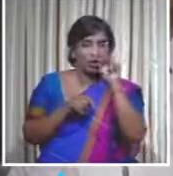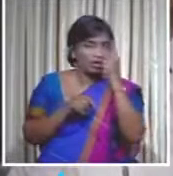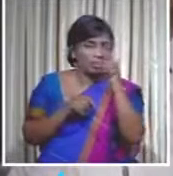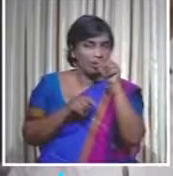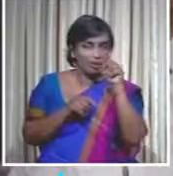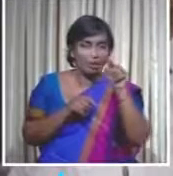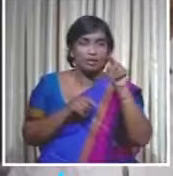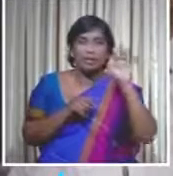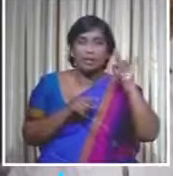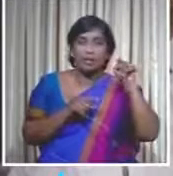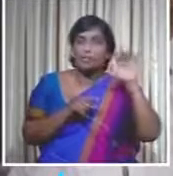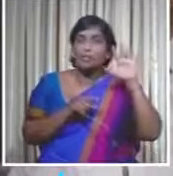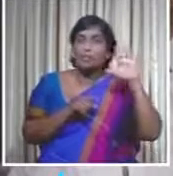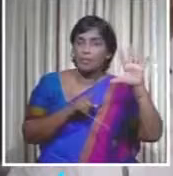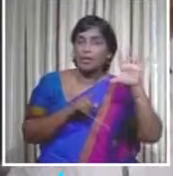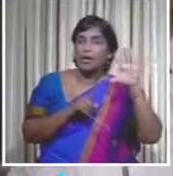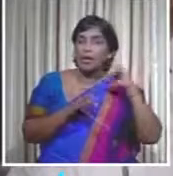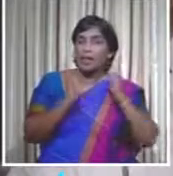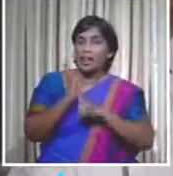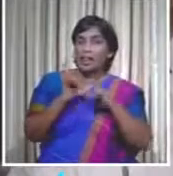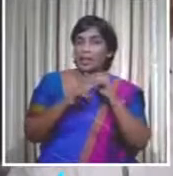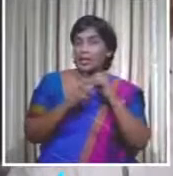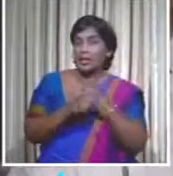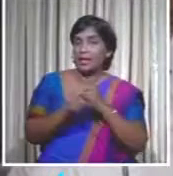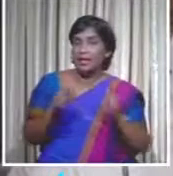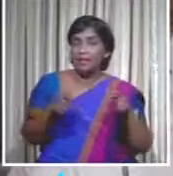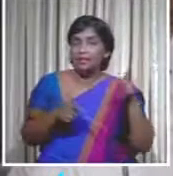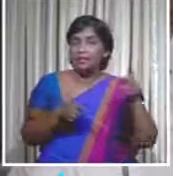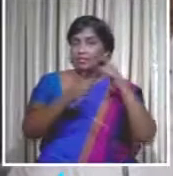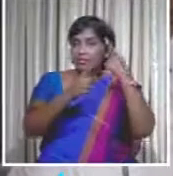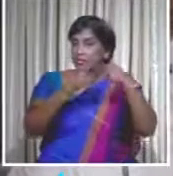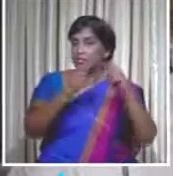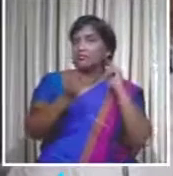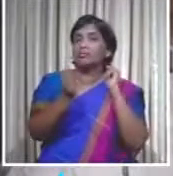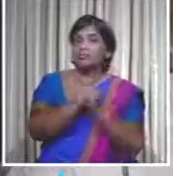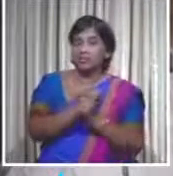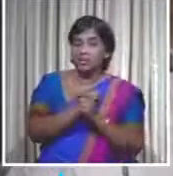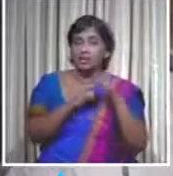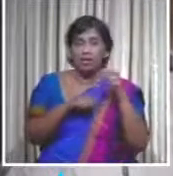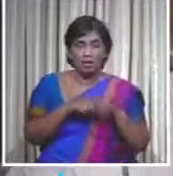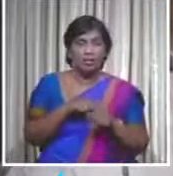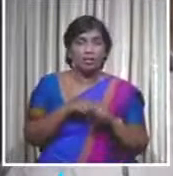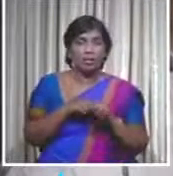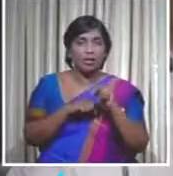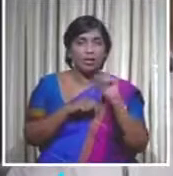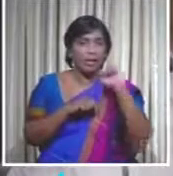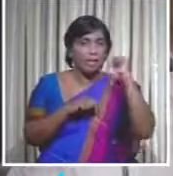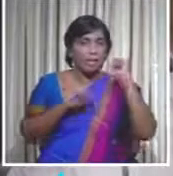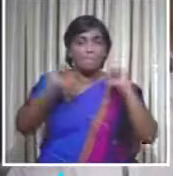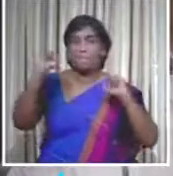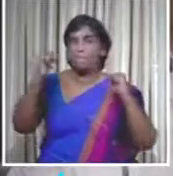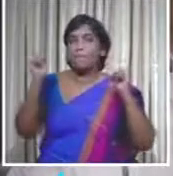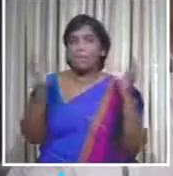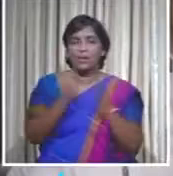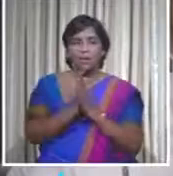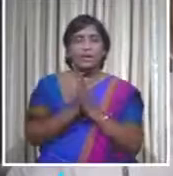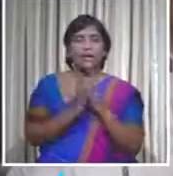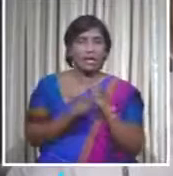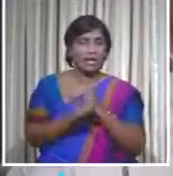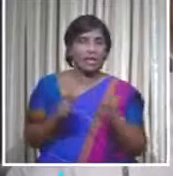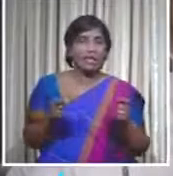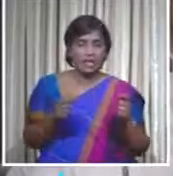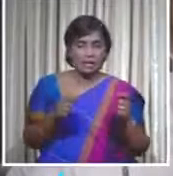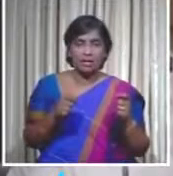LP ගෑස් එක තියෙන්න ඕන සංයුතිය. මේ සංයුතිය වෙනස් කරලා අද වෙනකොට 150 දාලා තියෙනවා.